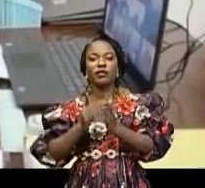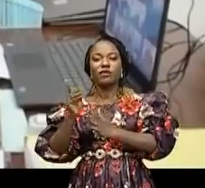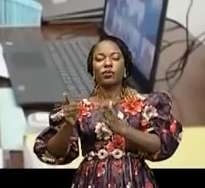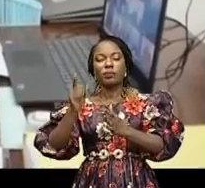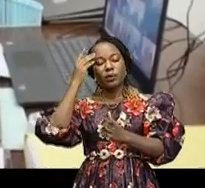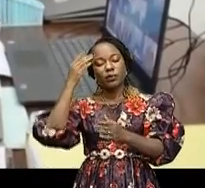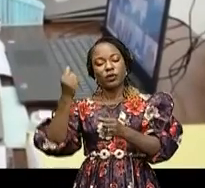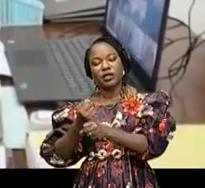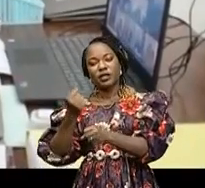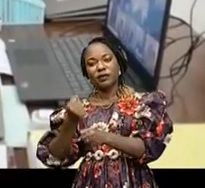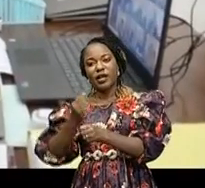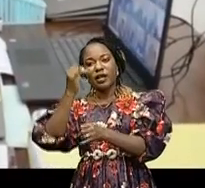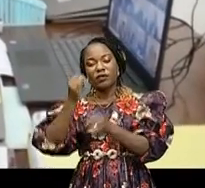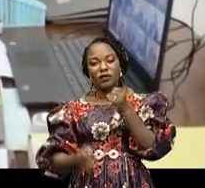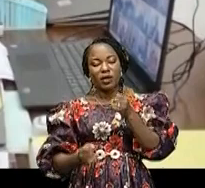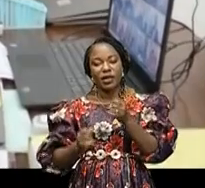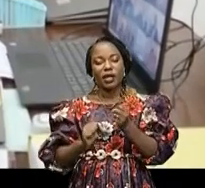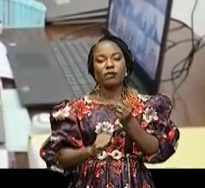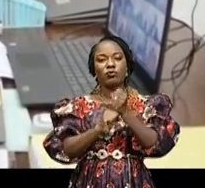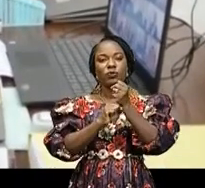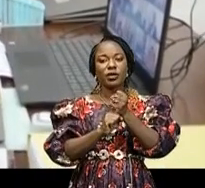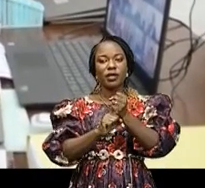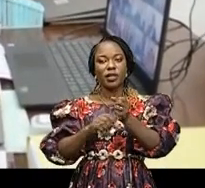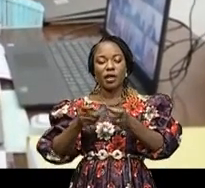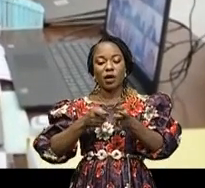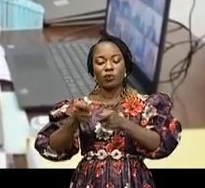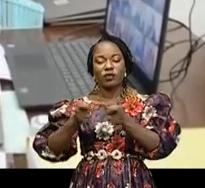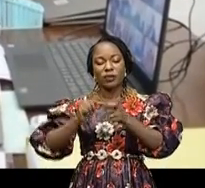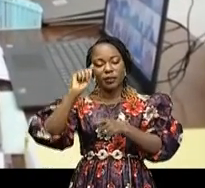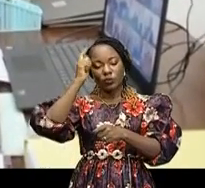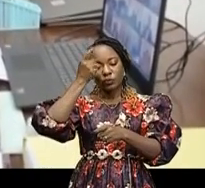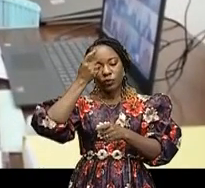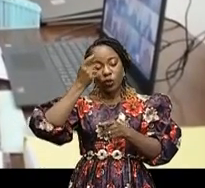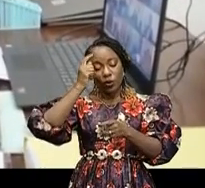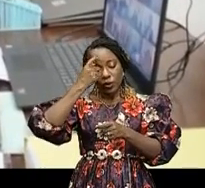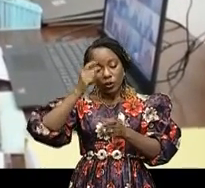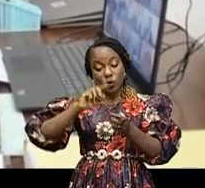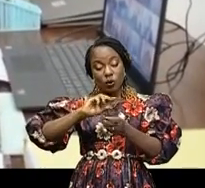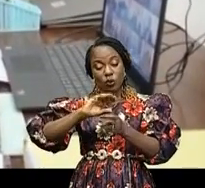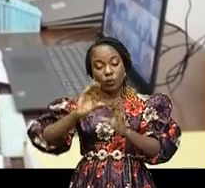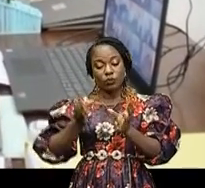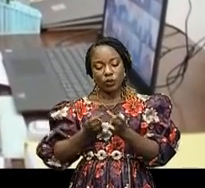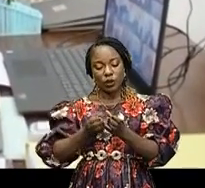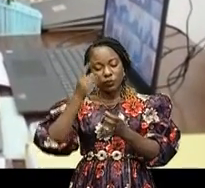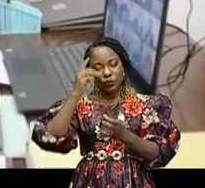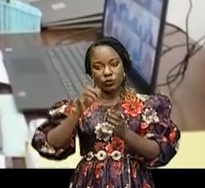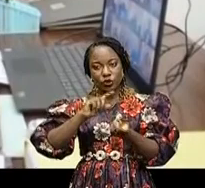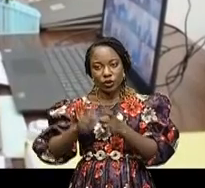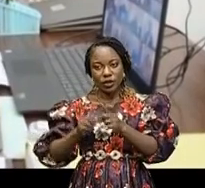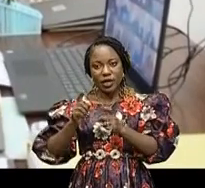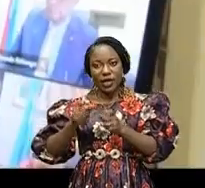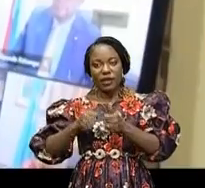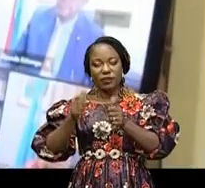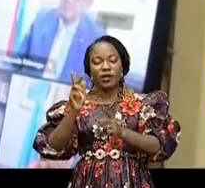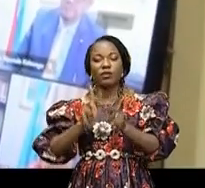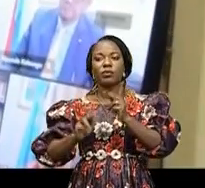métiers innovants, et enfin, l'appui à la gouvernance communautaire. Visant l'amélioration des conditions de vie de population dans